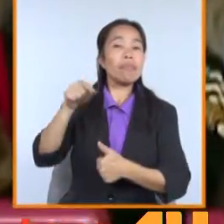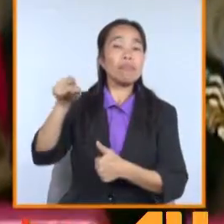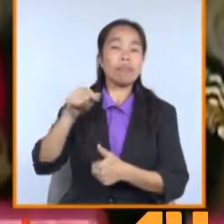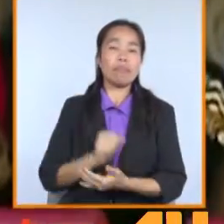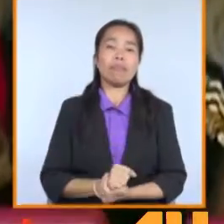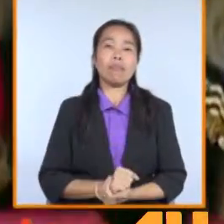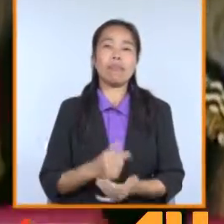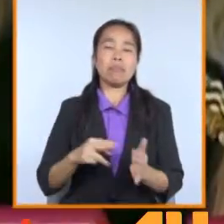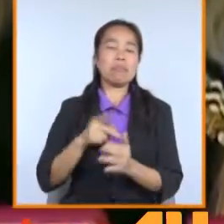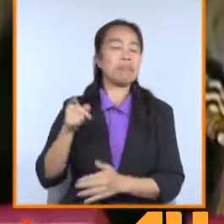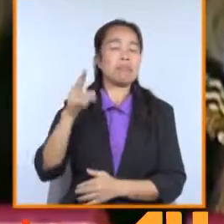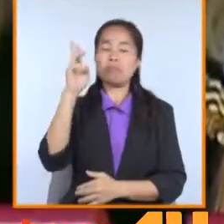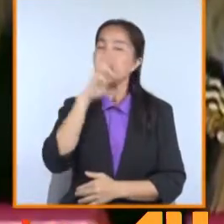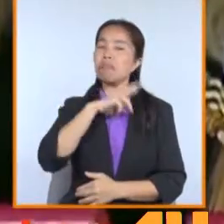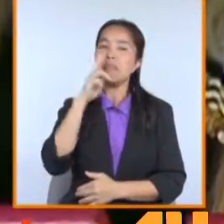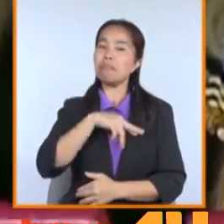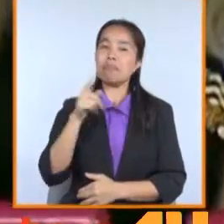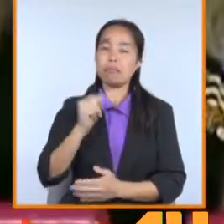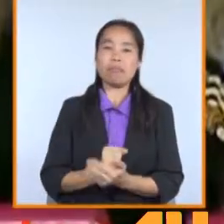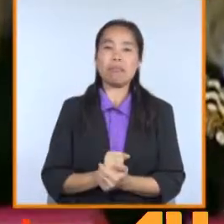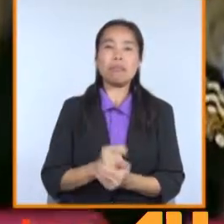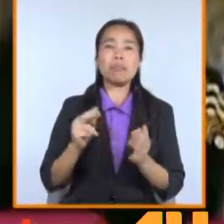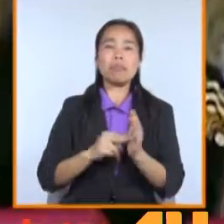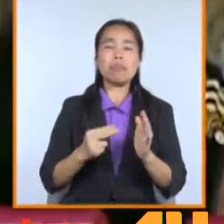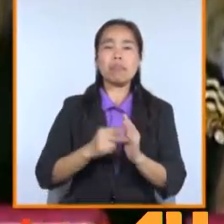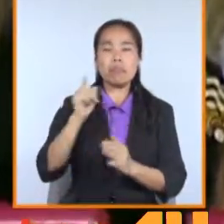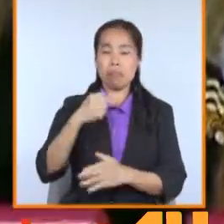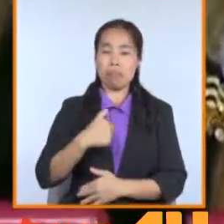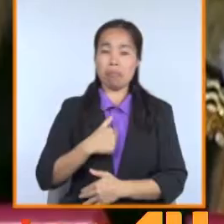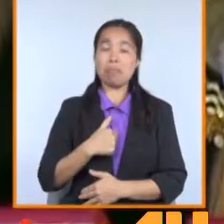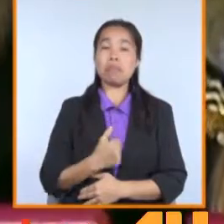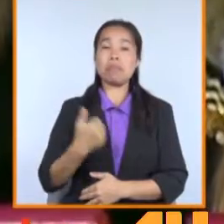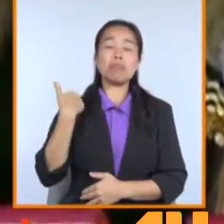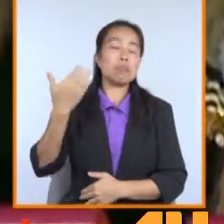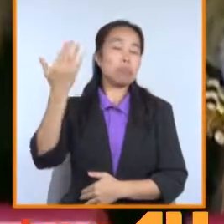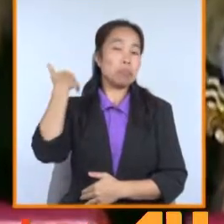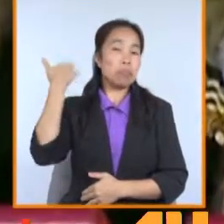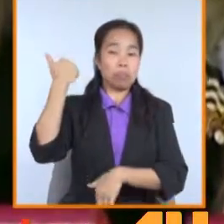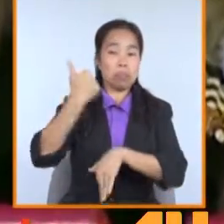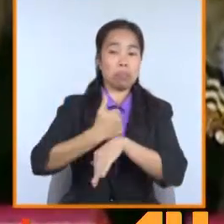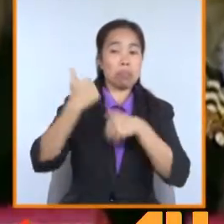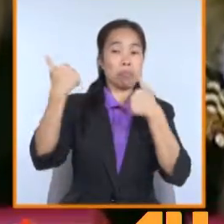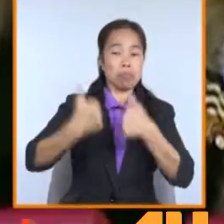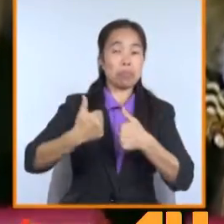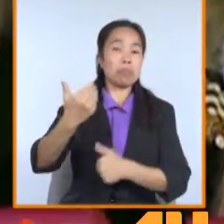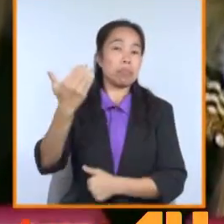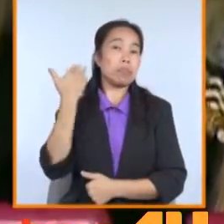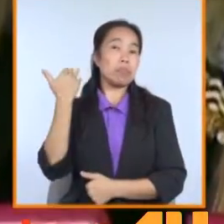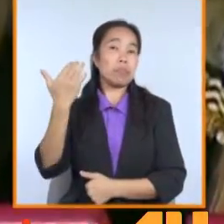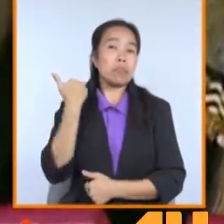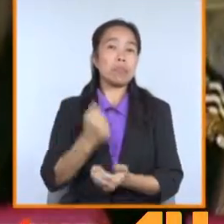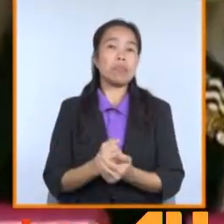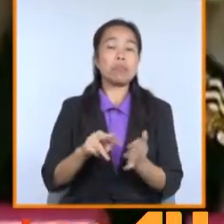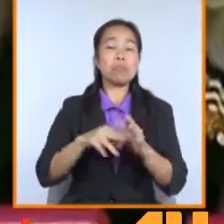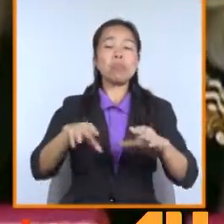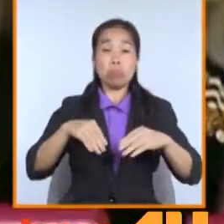ว่าเป็นนางมารร้ายและชี้ว่าการที่นายเบอร์นีแซนเดอร์อดีตผู้ท้าชิงตำแหน่งตัวแทนจากพรรคเดโมแครตย